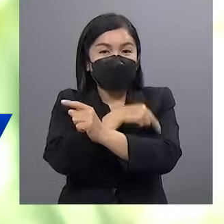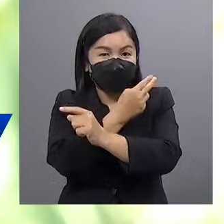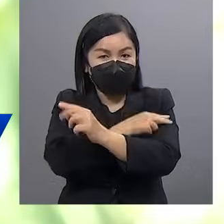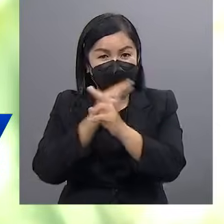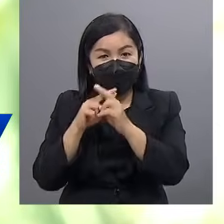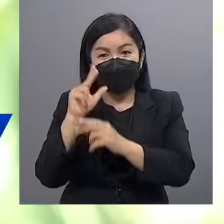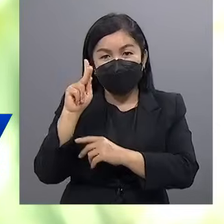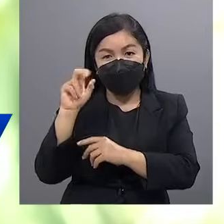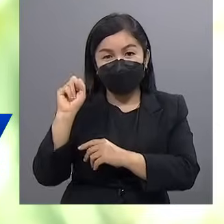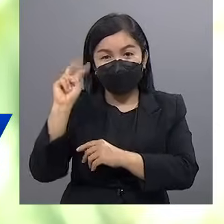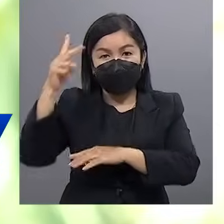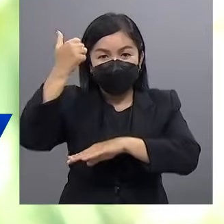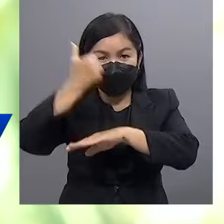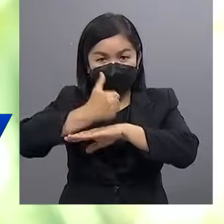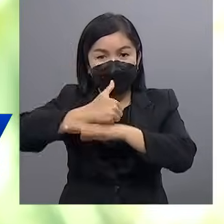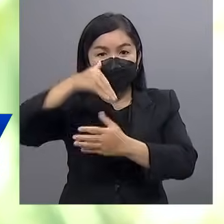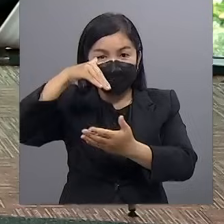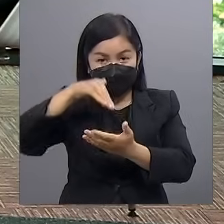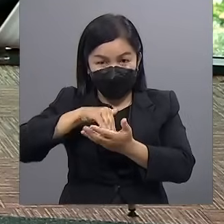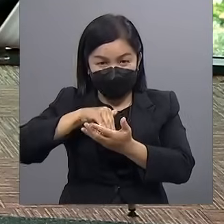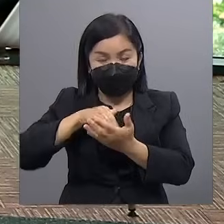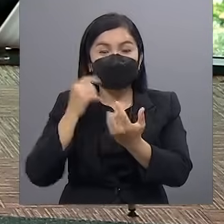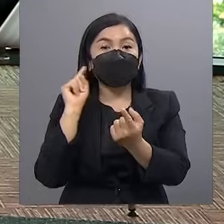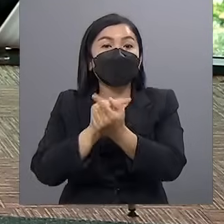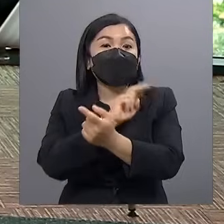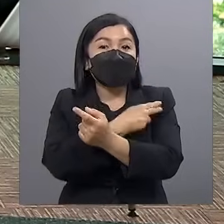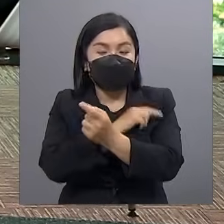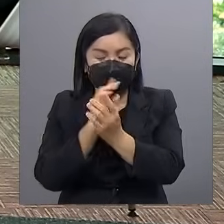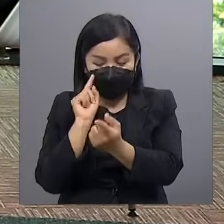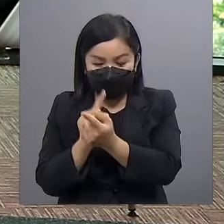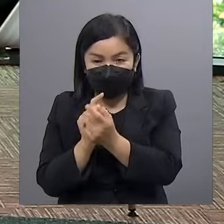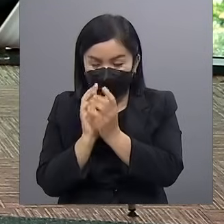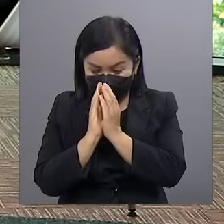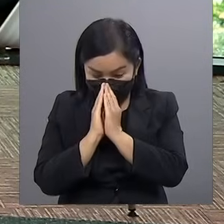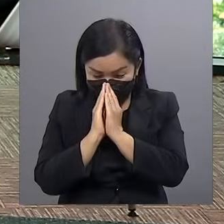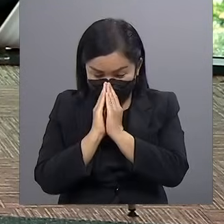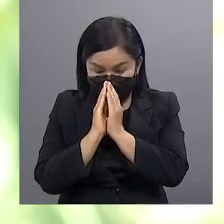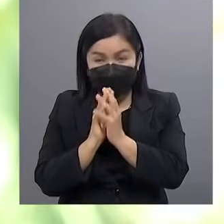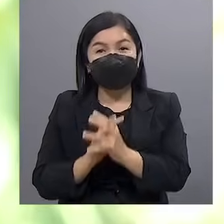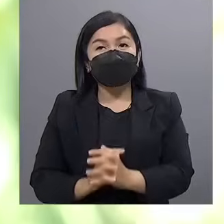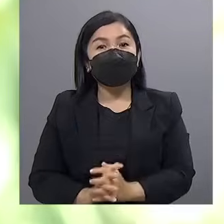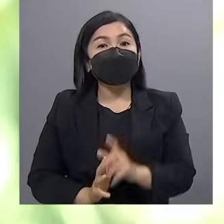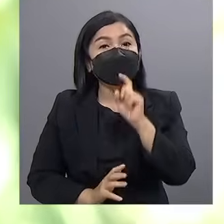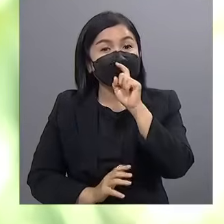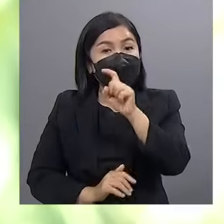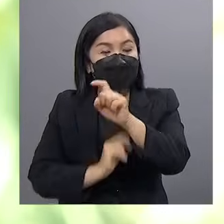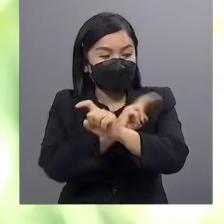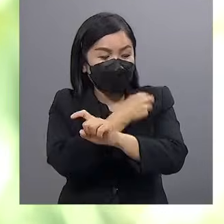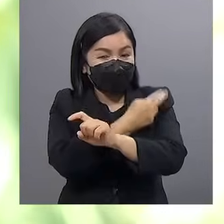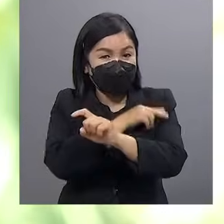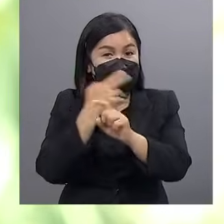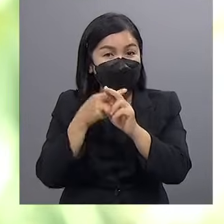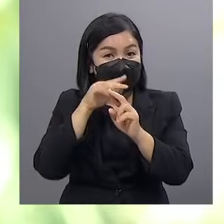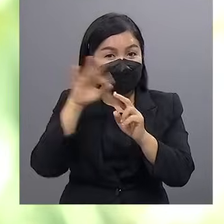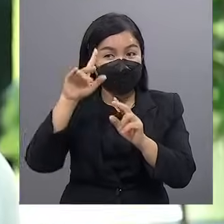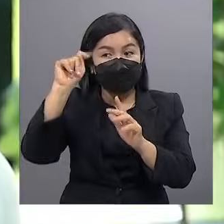ผู้อำนวยการศูนย์เวชศาสตร์อายุรวัฒน์ชะลอวัยค่ะสวัสดีค่ะก็มาต้นถ้าผู้เรื่องยากับวิตามิน